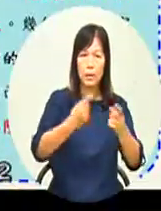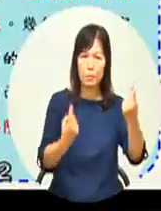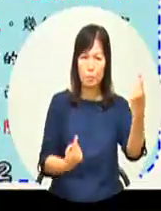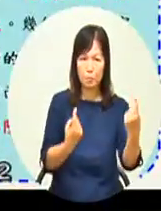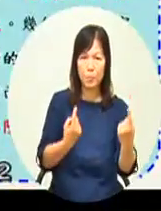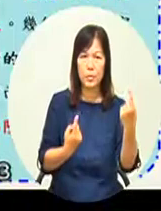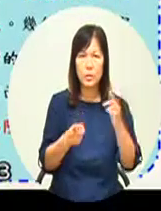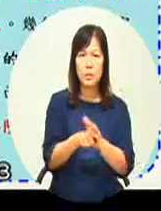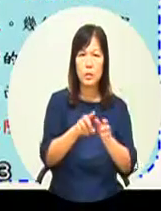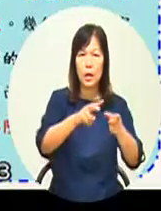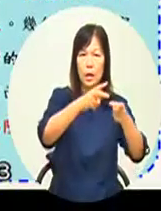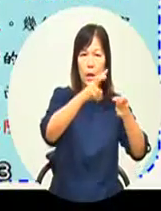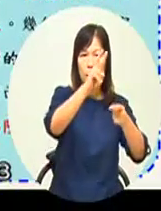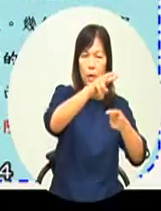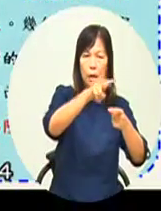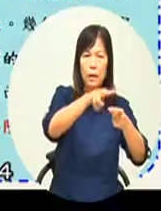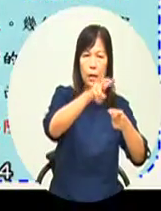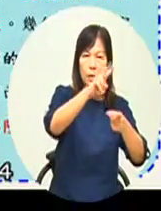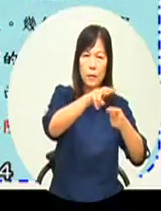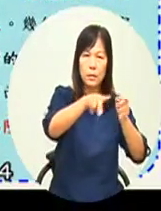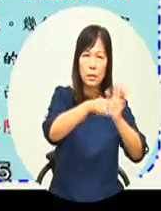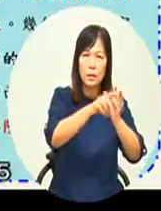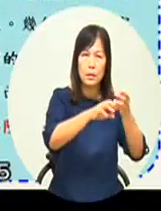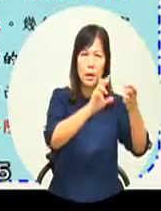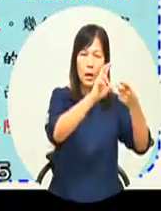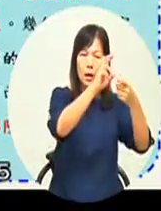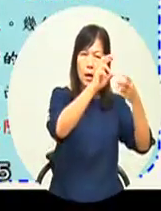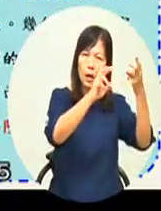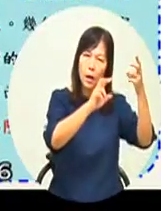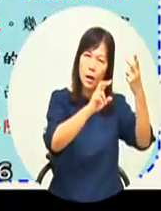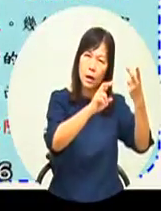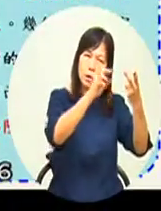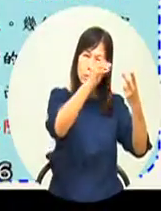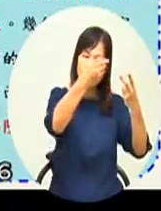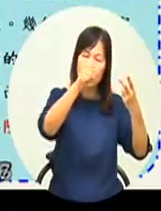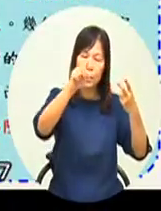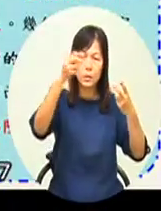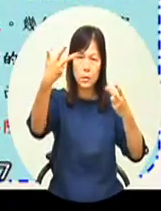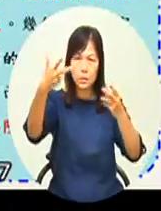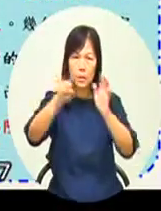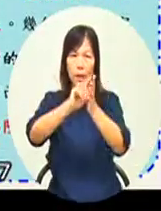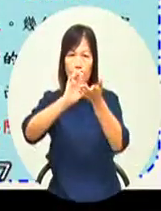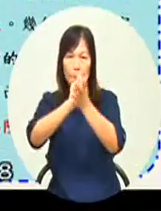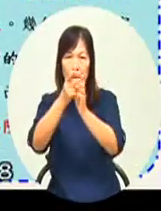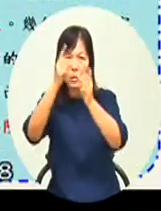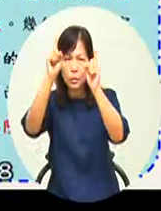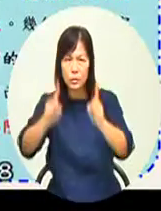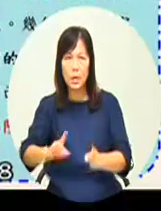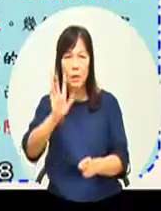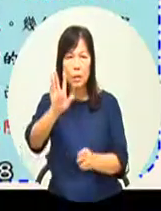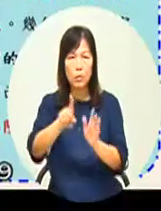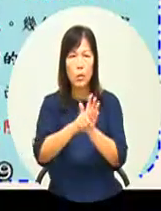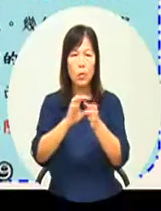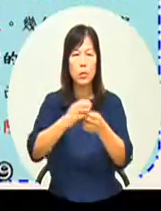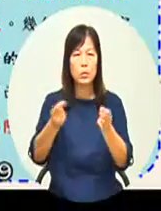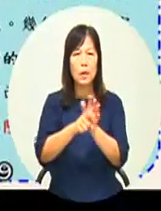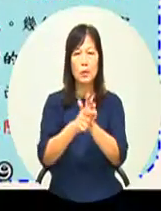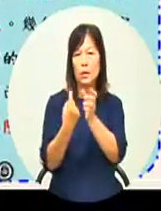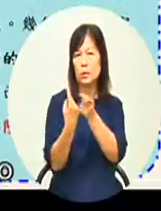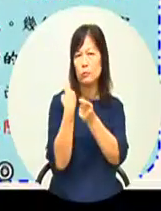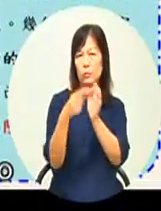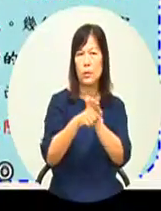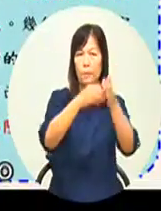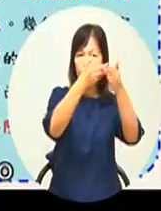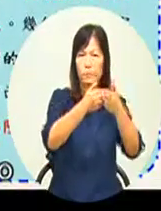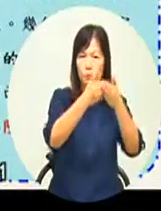已经从2000年的29.7%变成2008年的那个9.1%。以去年来说，中国